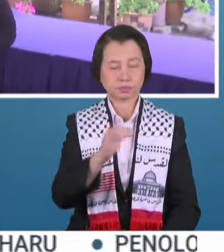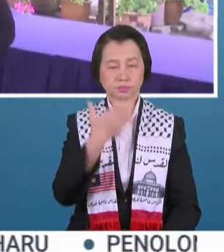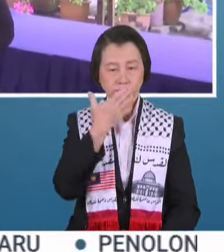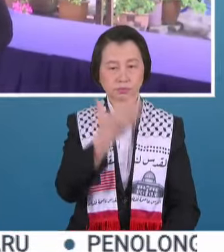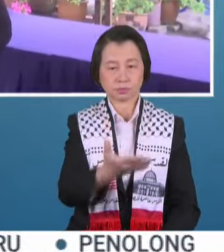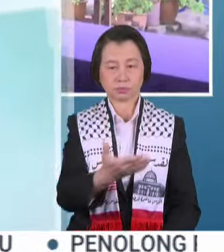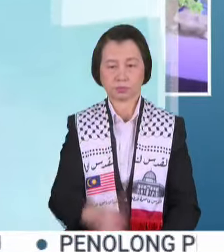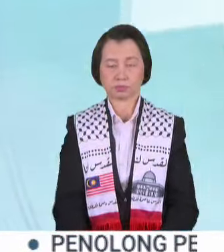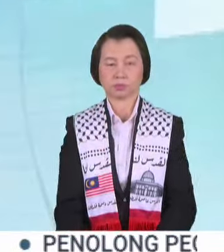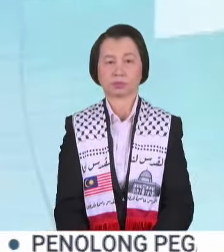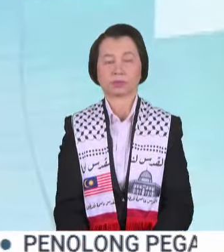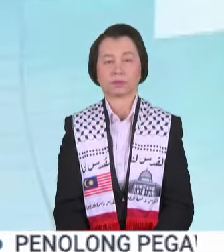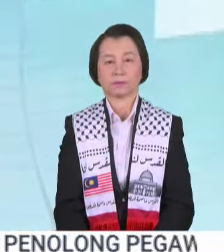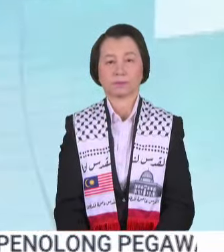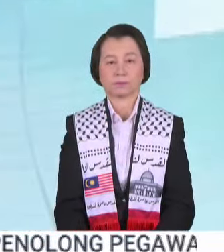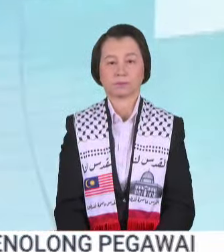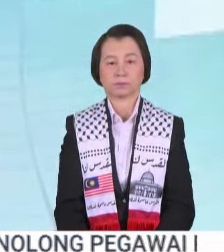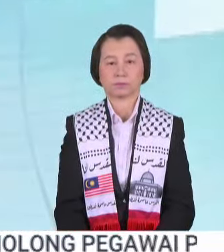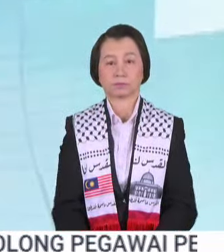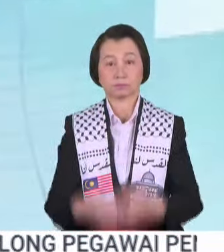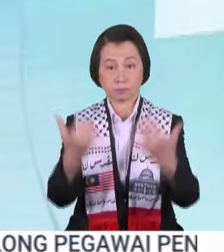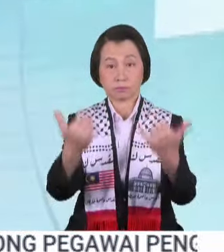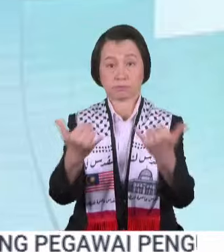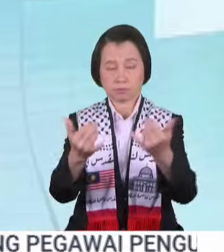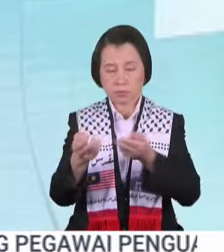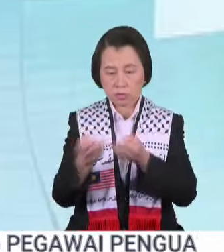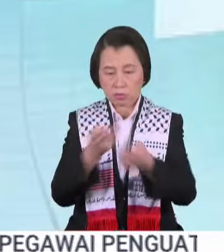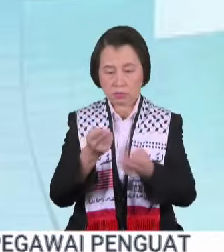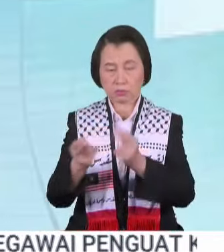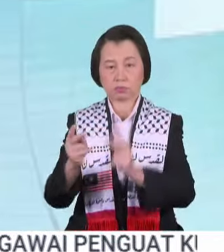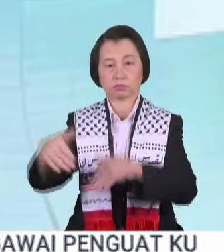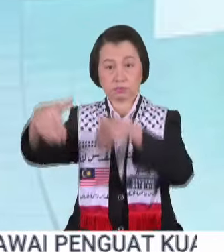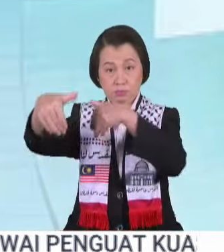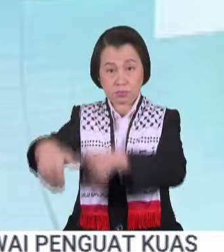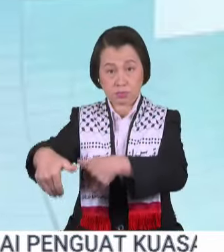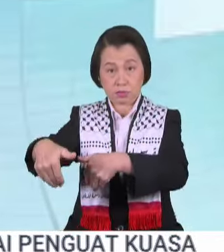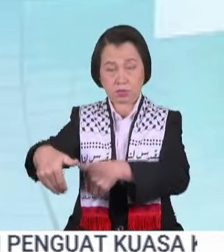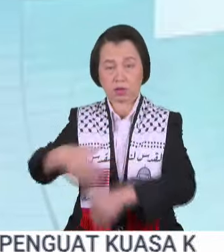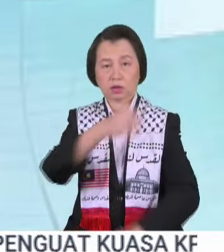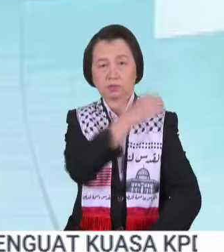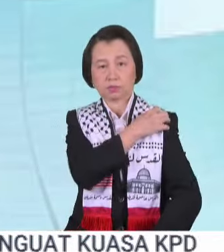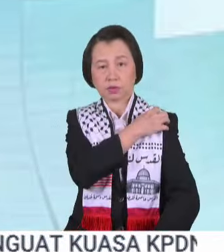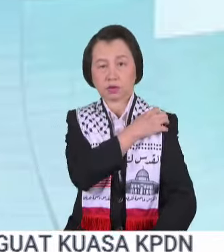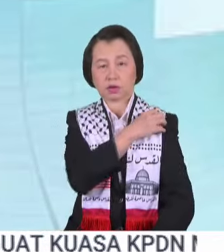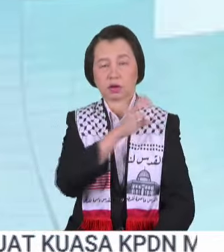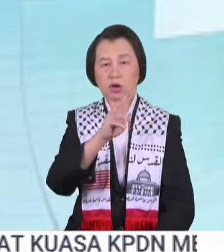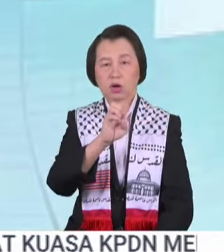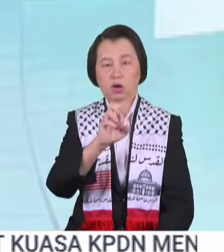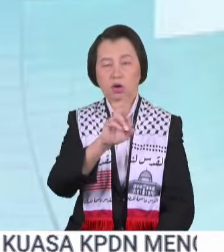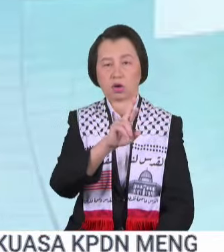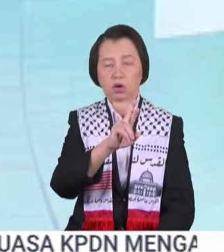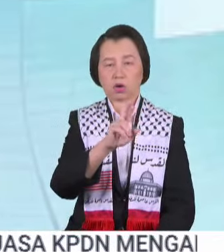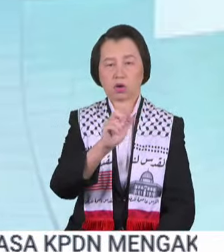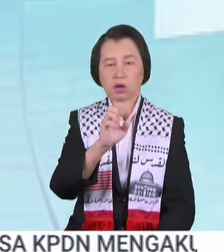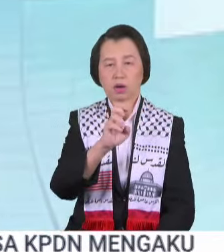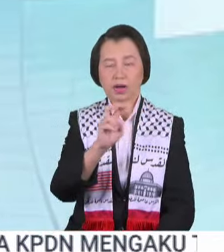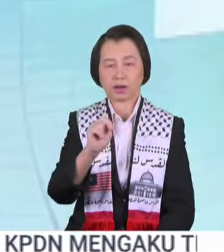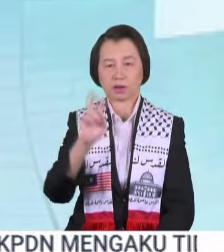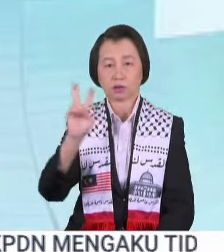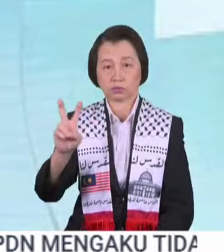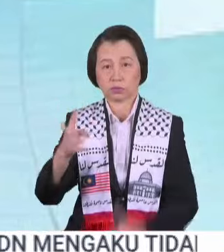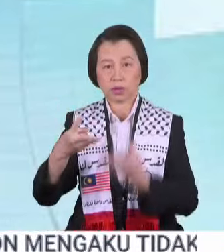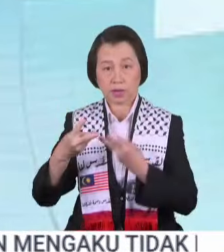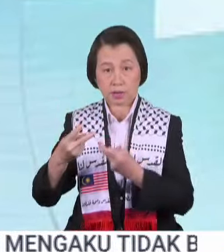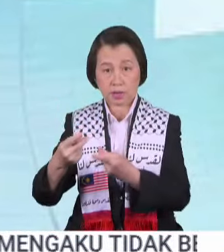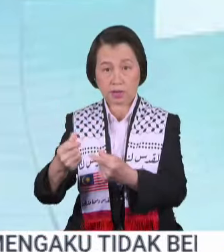terima kasih Ain. Pada ketika ini, urusan bagi pengebumian jenazah pegawai Warren 2 Allahyarham Muhammad Faisal Tamadun